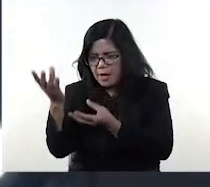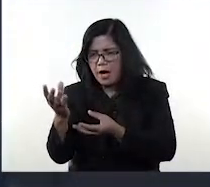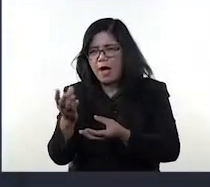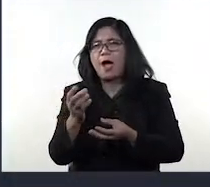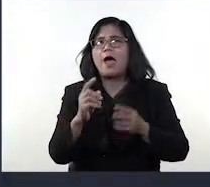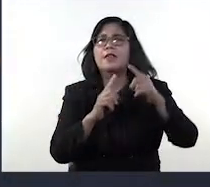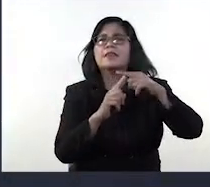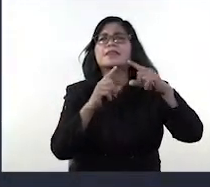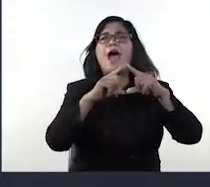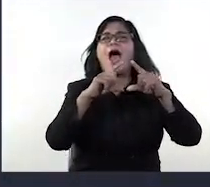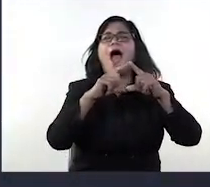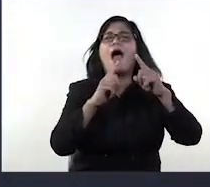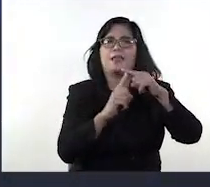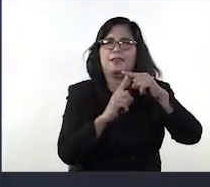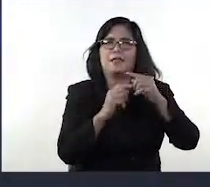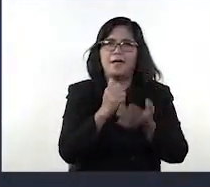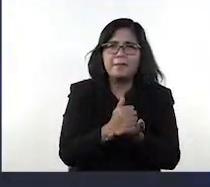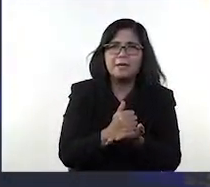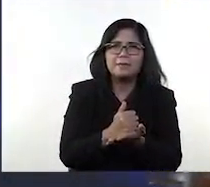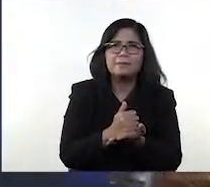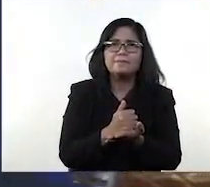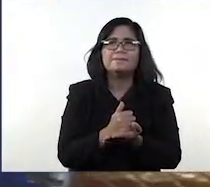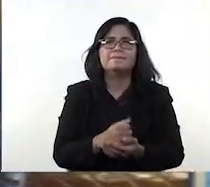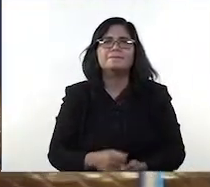ke-3 prajurit dipanggil oleh komandannya